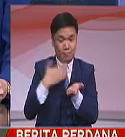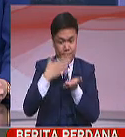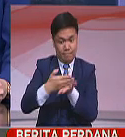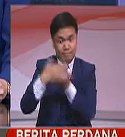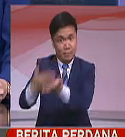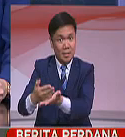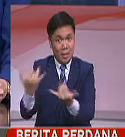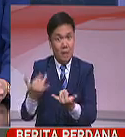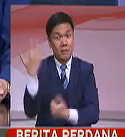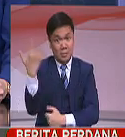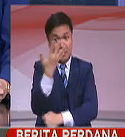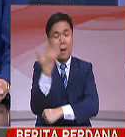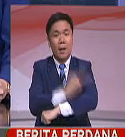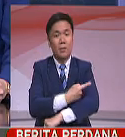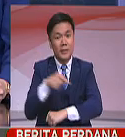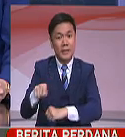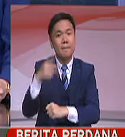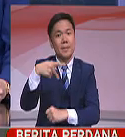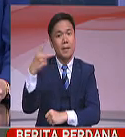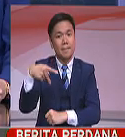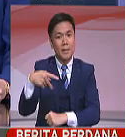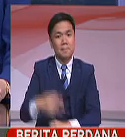kelima Perintah Kawalan Pergerakan.